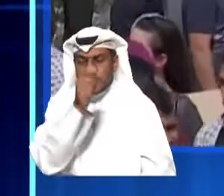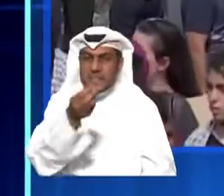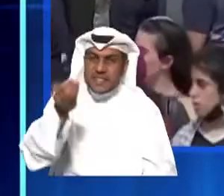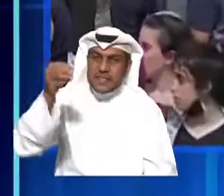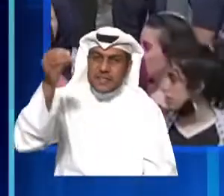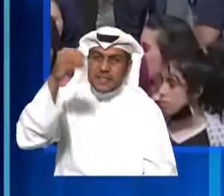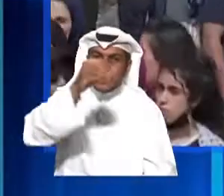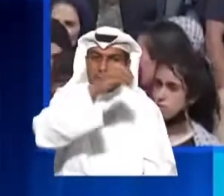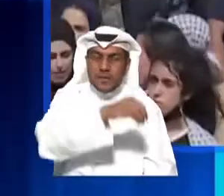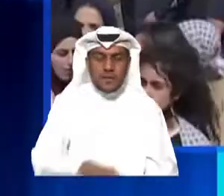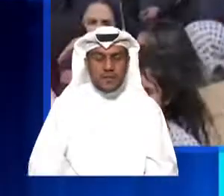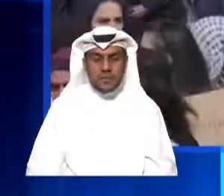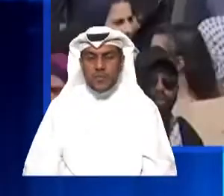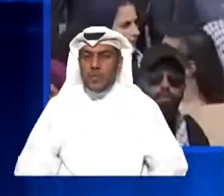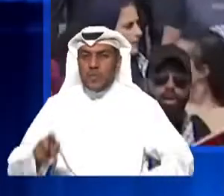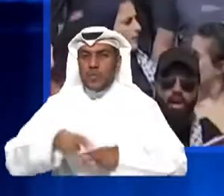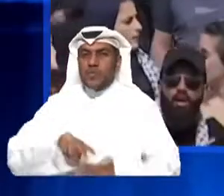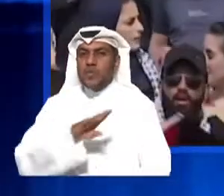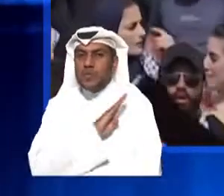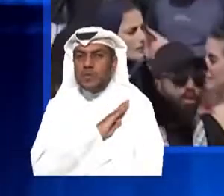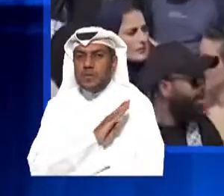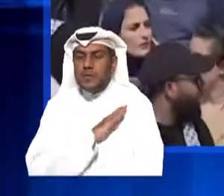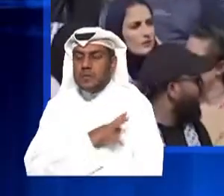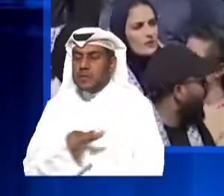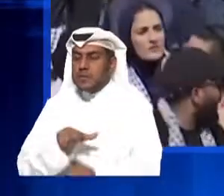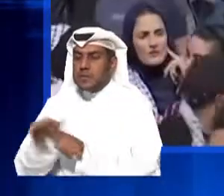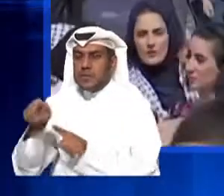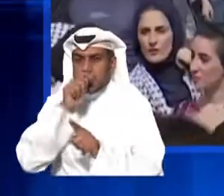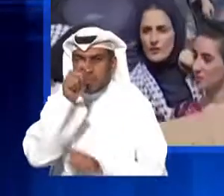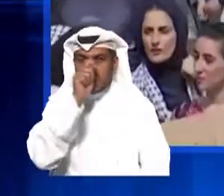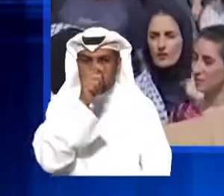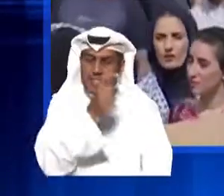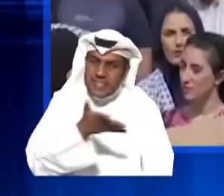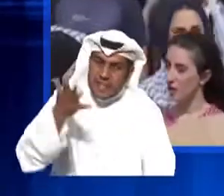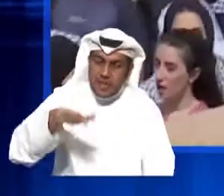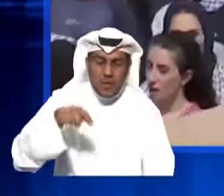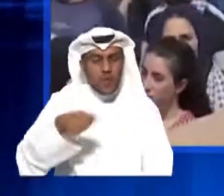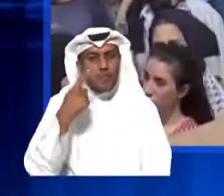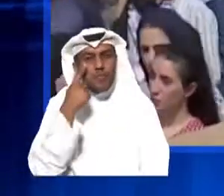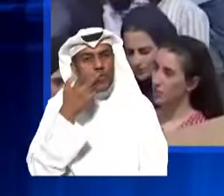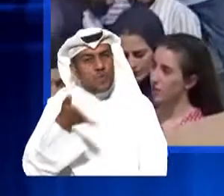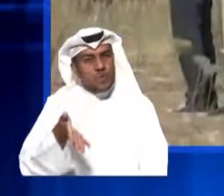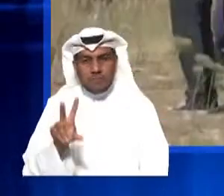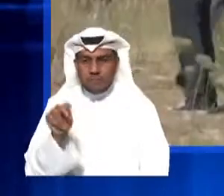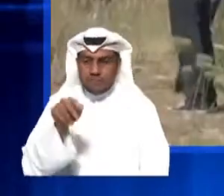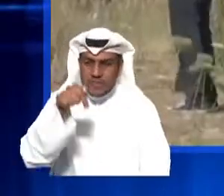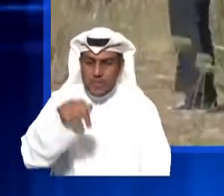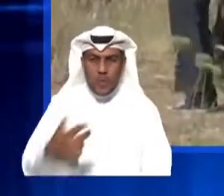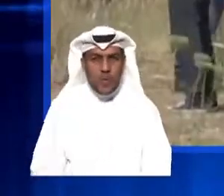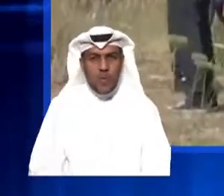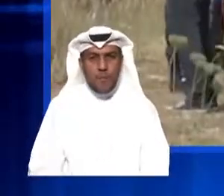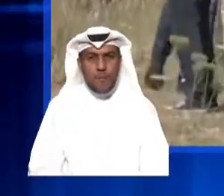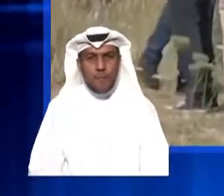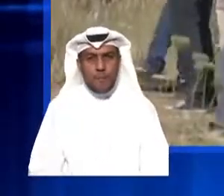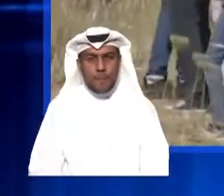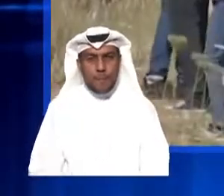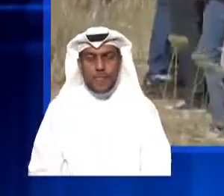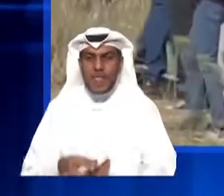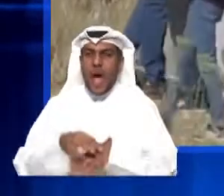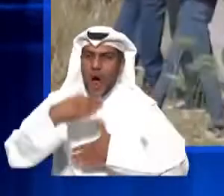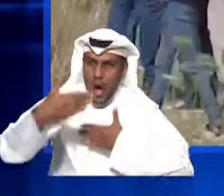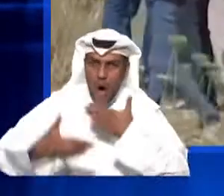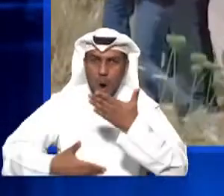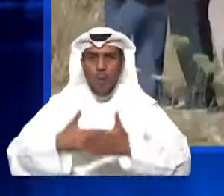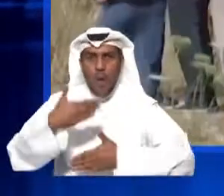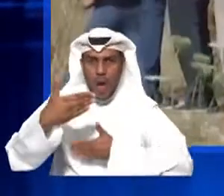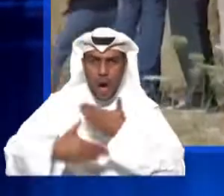القوات ومنعت المتضامنين من الوصول إليه، كما جرى الحال اليوم حين حاول بعض النشطاء